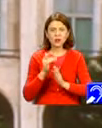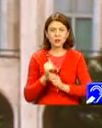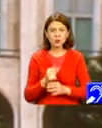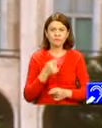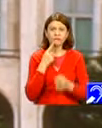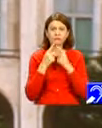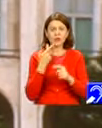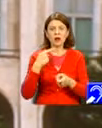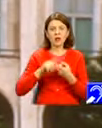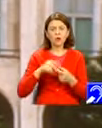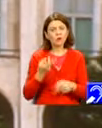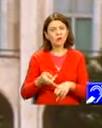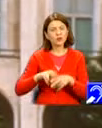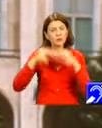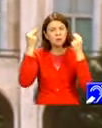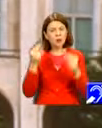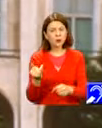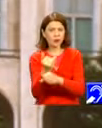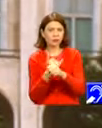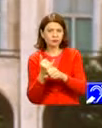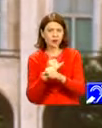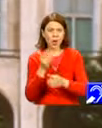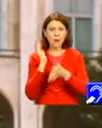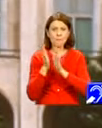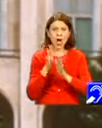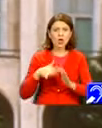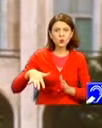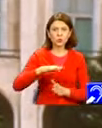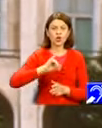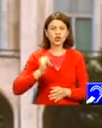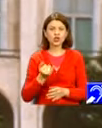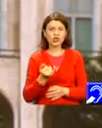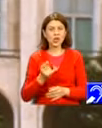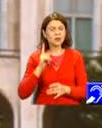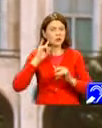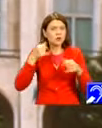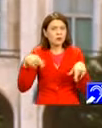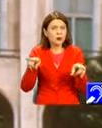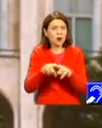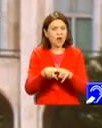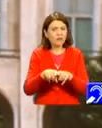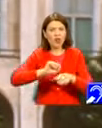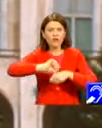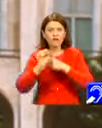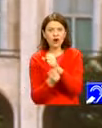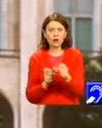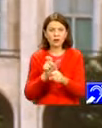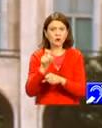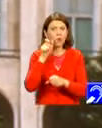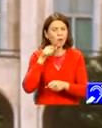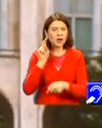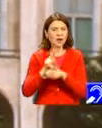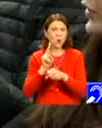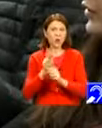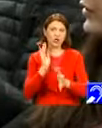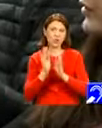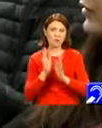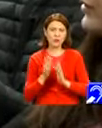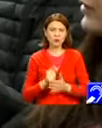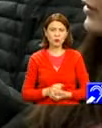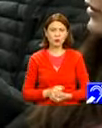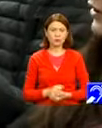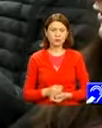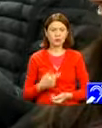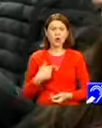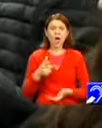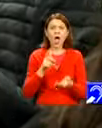au vizat îmbunătățirea sistemului de monitorizare a pădurilor, precum și evitarea unor situații violente împotriva activiștilor de mediu.